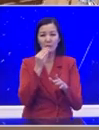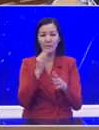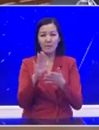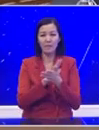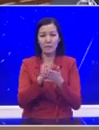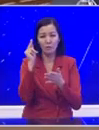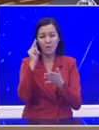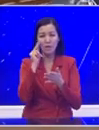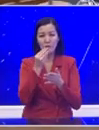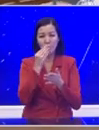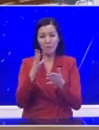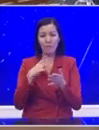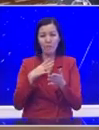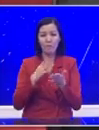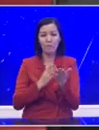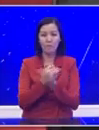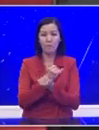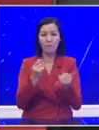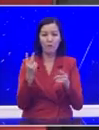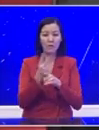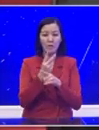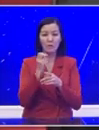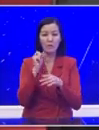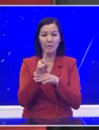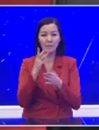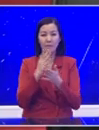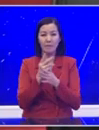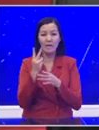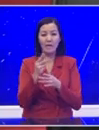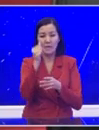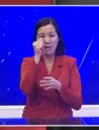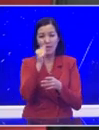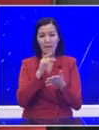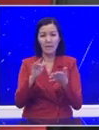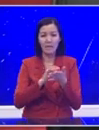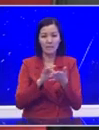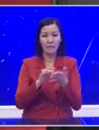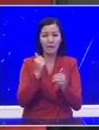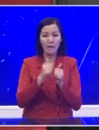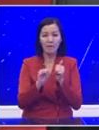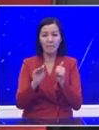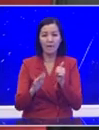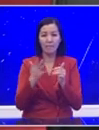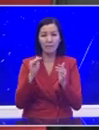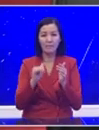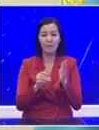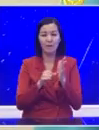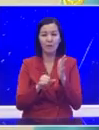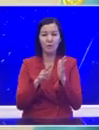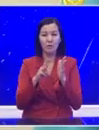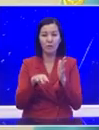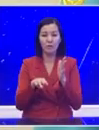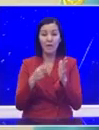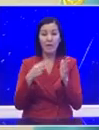ішкен болатын. Енді бұл пакет бойынша екінші нұсқа бар. Бірі 2 айлық есептік көрсеткіш, яғни әр балаға 5647 теңге